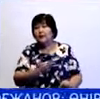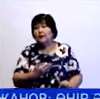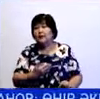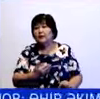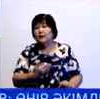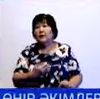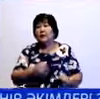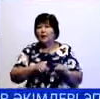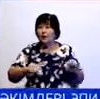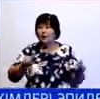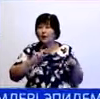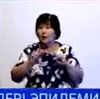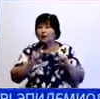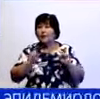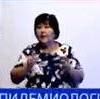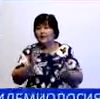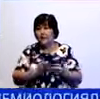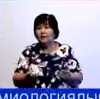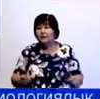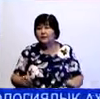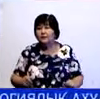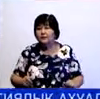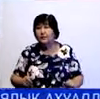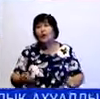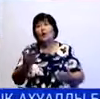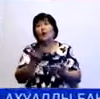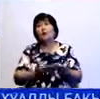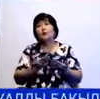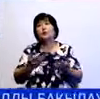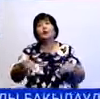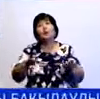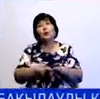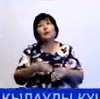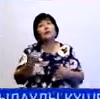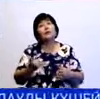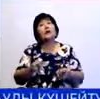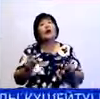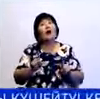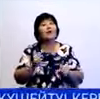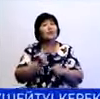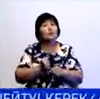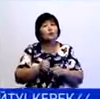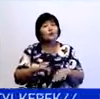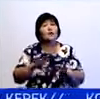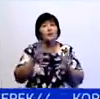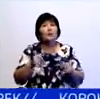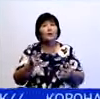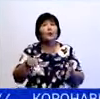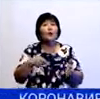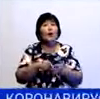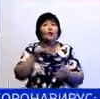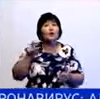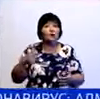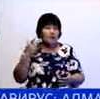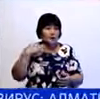шектеліп отырмыз, отырған сияқтымыз. Бір ұсыныс беріп, мынандай болып жатыр, бұл осылай болып жатыр, бұл қалай жұмыс жасаймыз. Бәріміз осы қаланың тұрғындарымыз